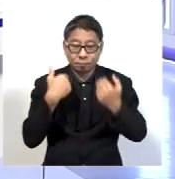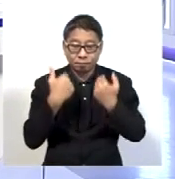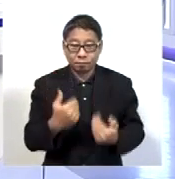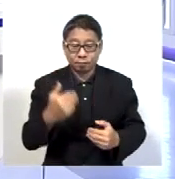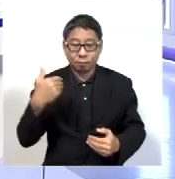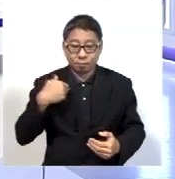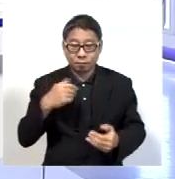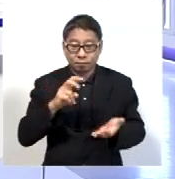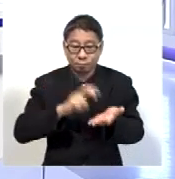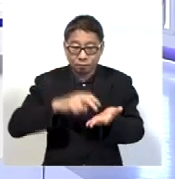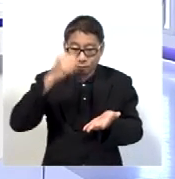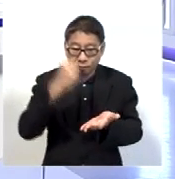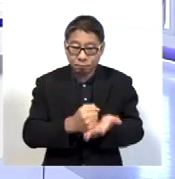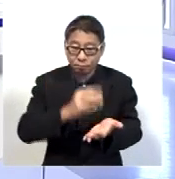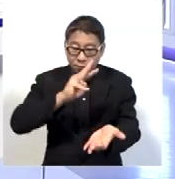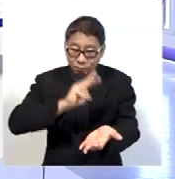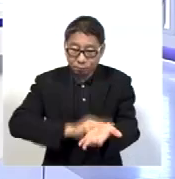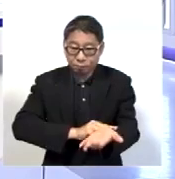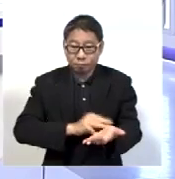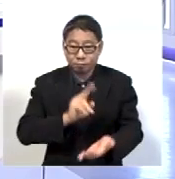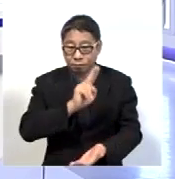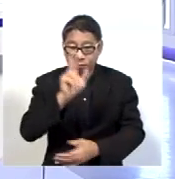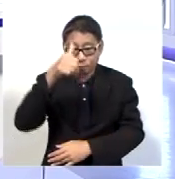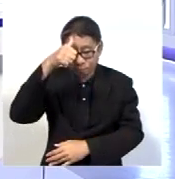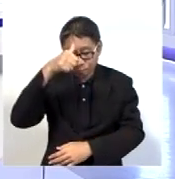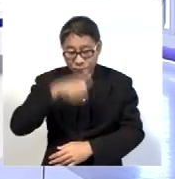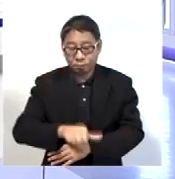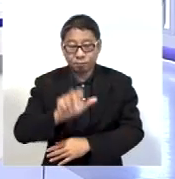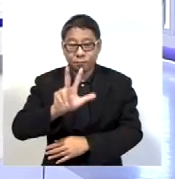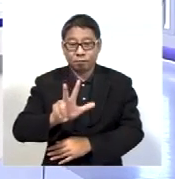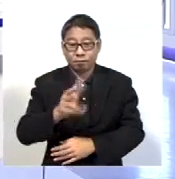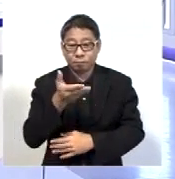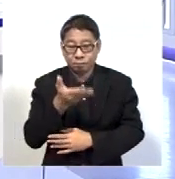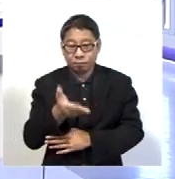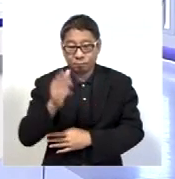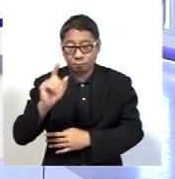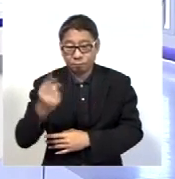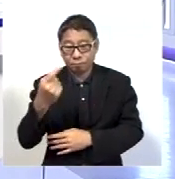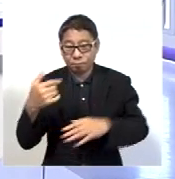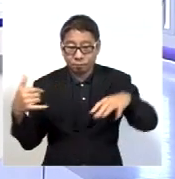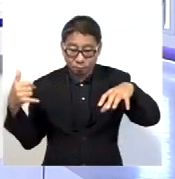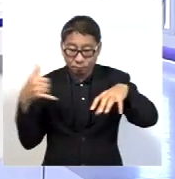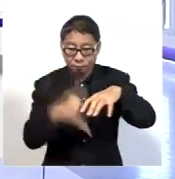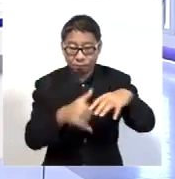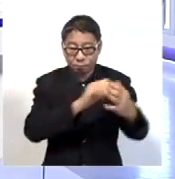าติก็ต้องมีใบรับรองแพทย ์ใช ่แล้วก็ต้องใช้ภายใน3วันเท่านั้นนะถ้าเกินจากนั้นเนี่ยต้องไปขอใหม ่ ถึงจะเข้ามาในบ้านเราได้